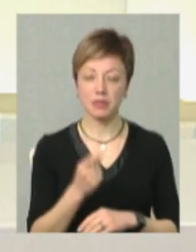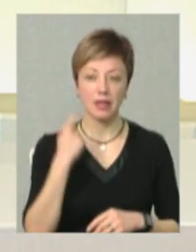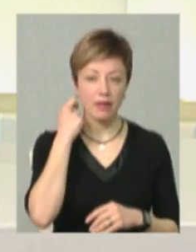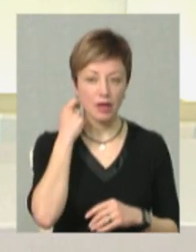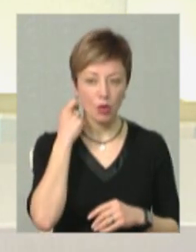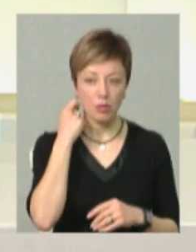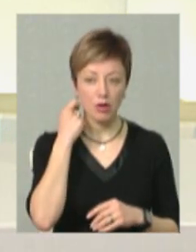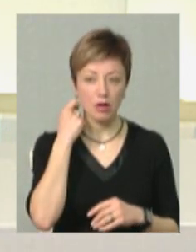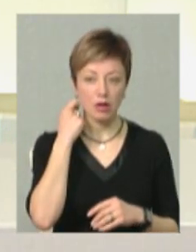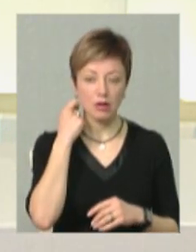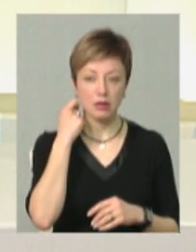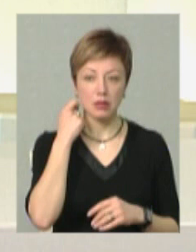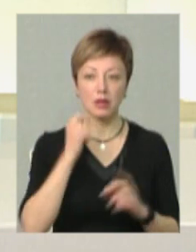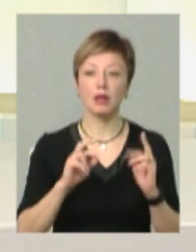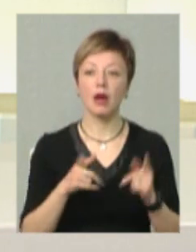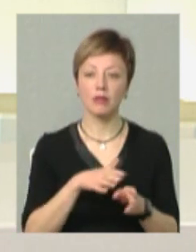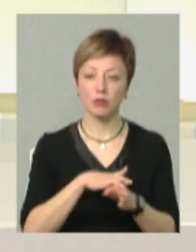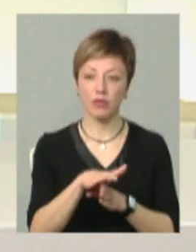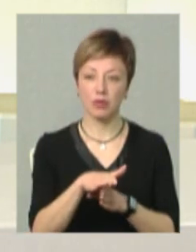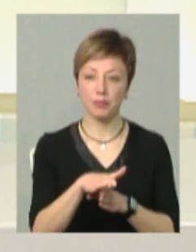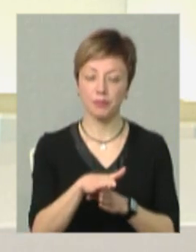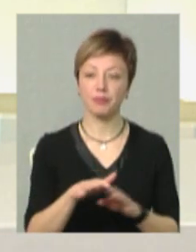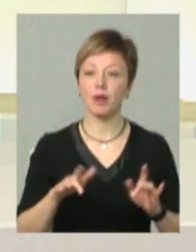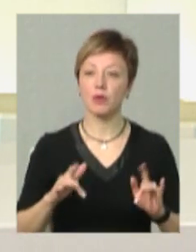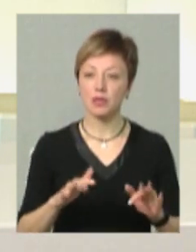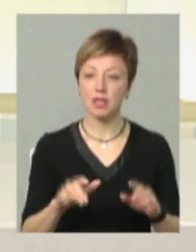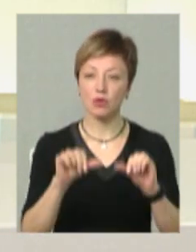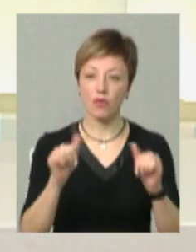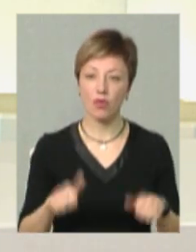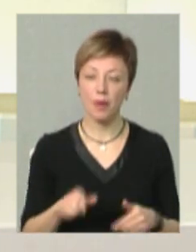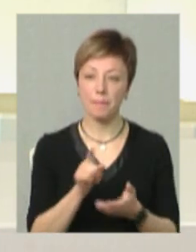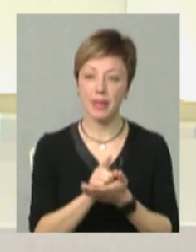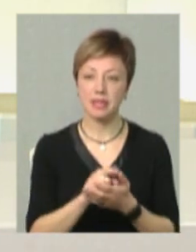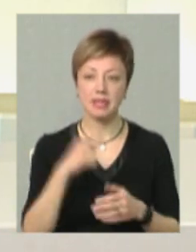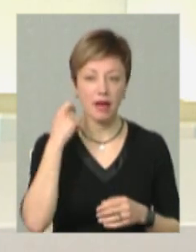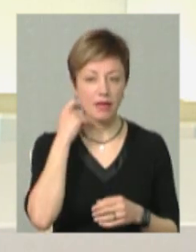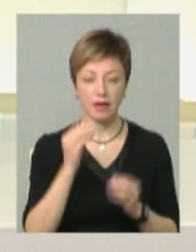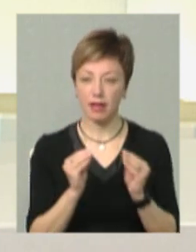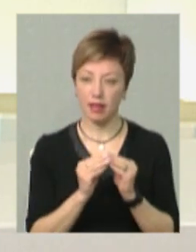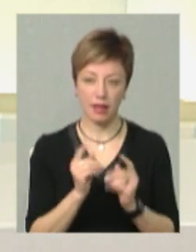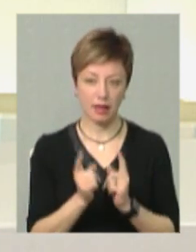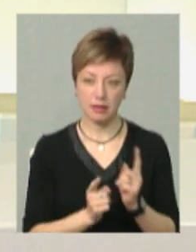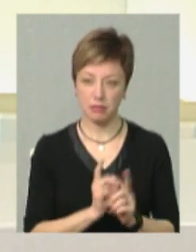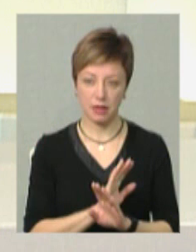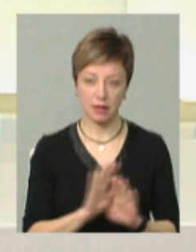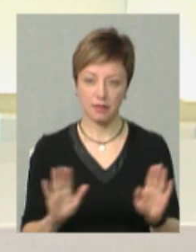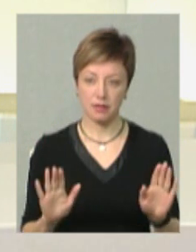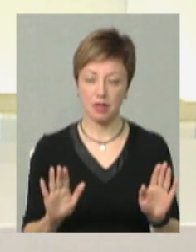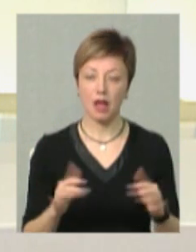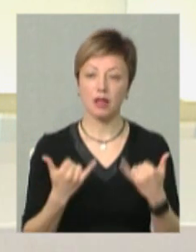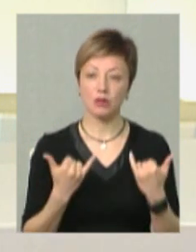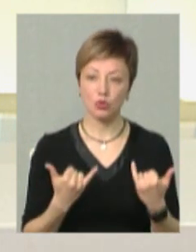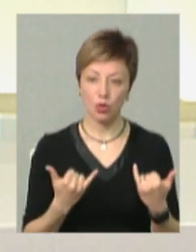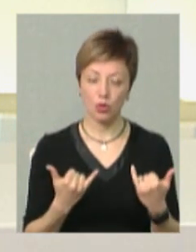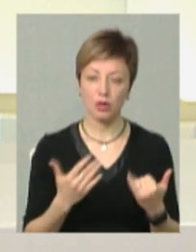віком, як відбувається? Процес оформлення виплати пенсії за віком, він не змінився. На